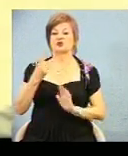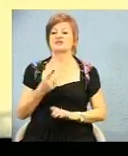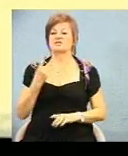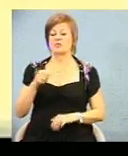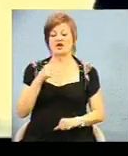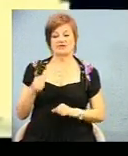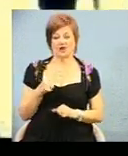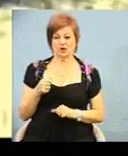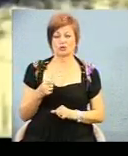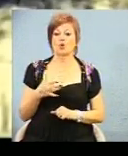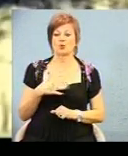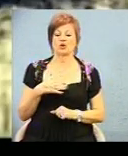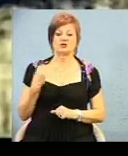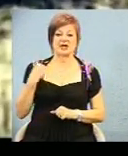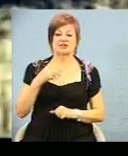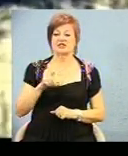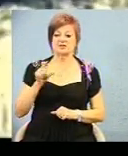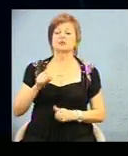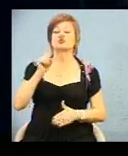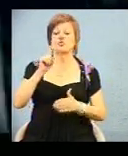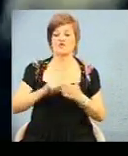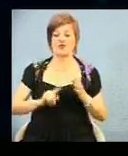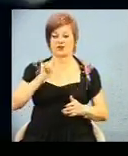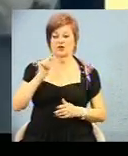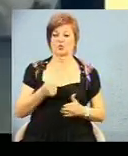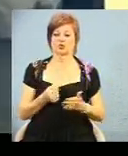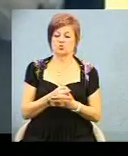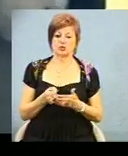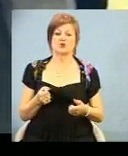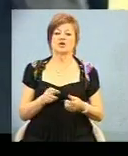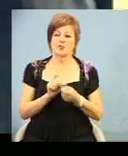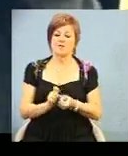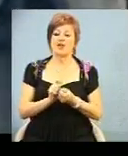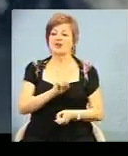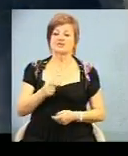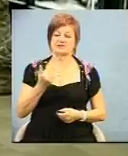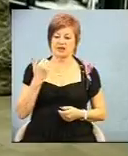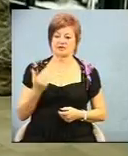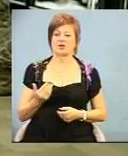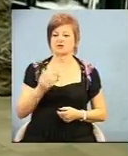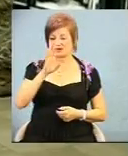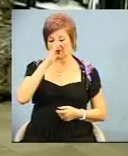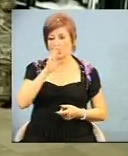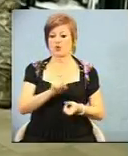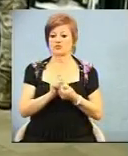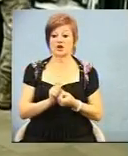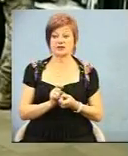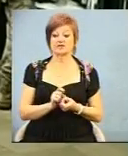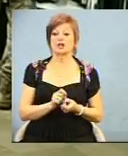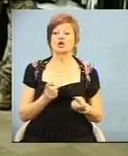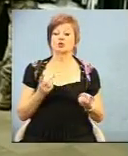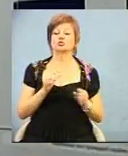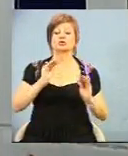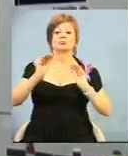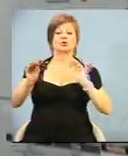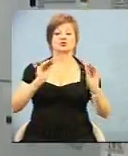1917-1921 років, про наших земляків, які вірили в Україну та билися за неї із переважаючими силами ворога. Змін зазнає і місцева експозиція